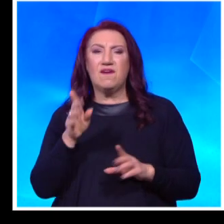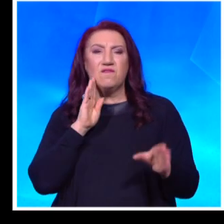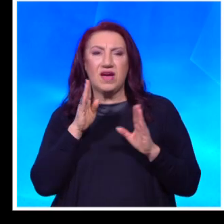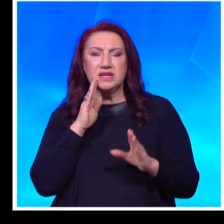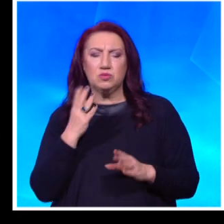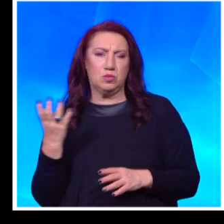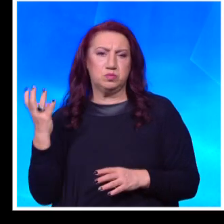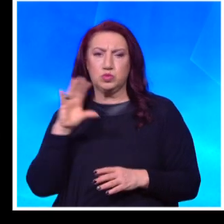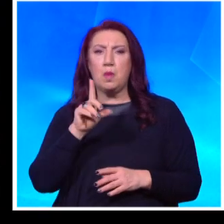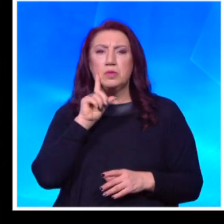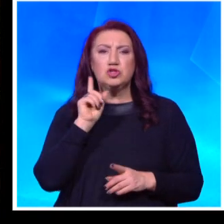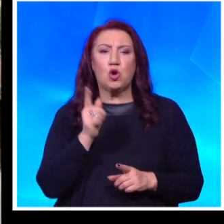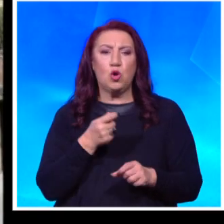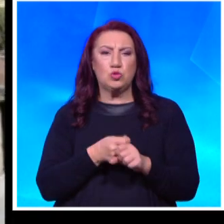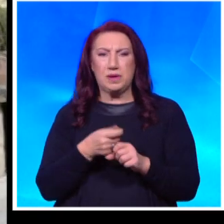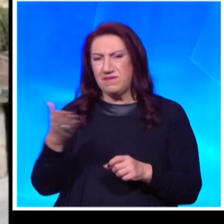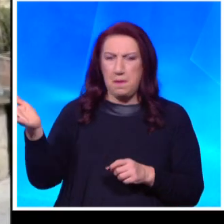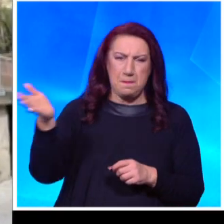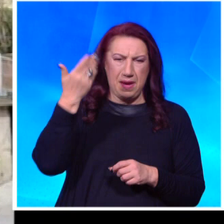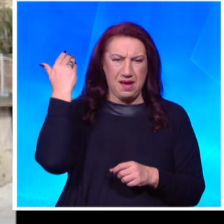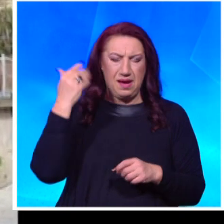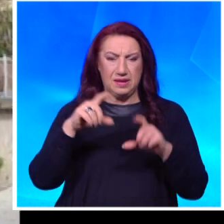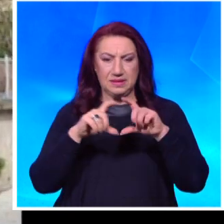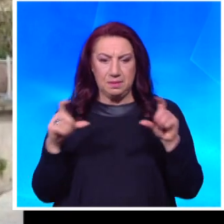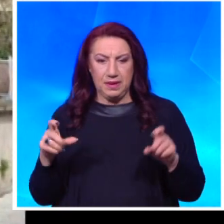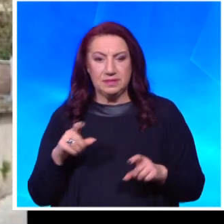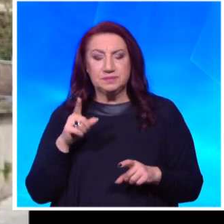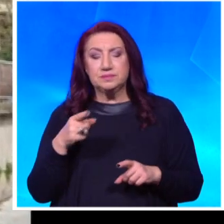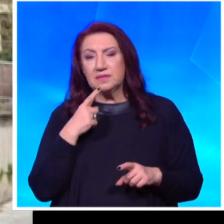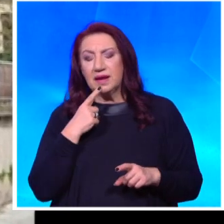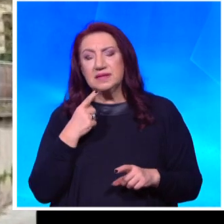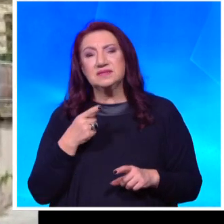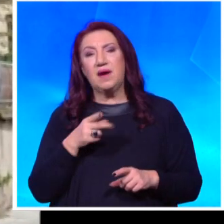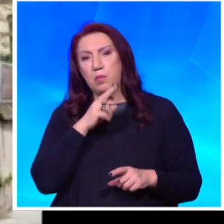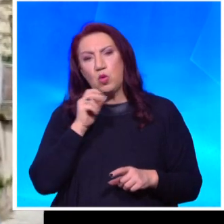От македонската полиция потвърдиха за BTV, че вече работят по разкриването на случая.